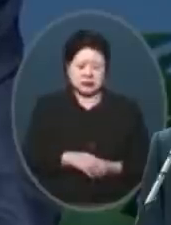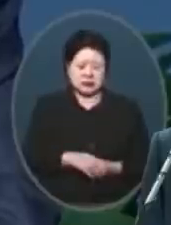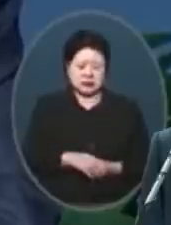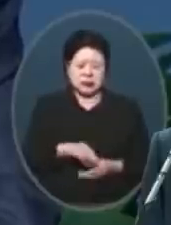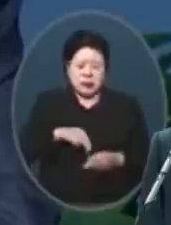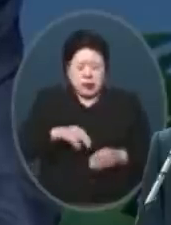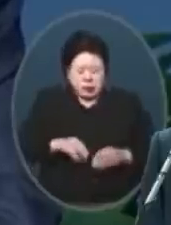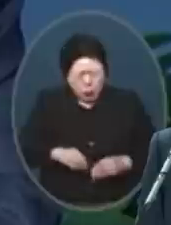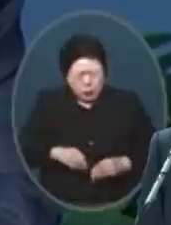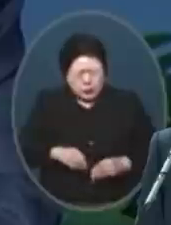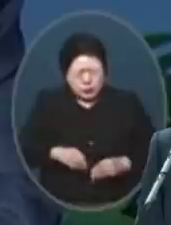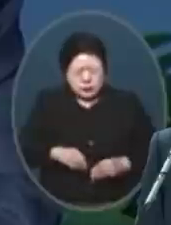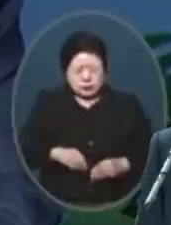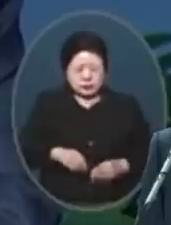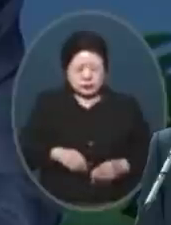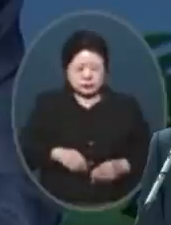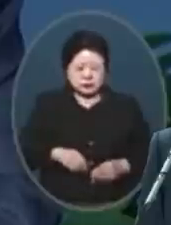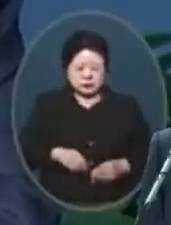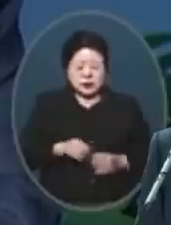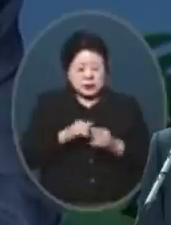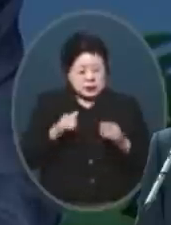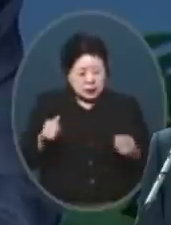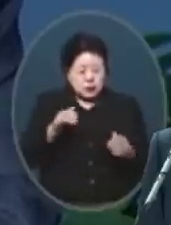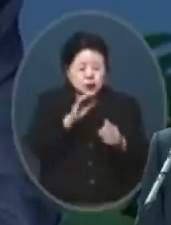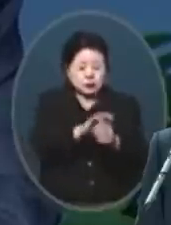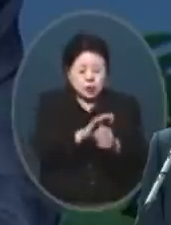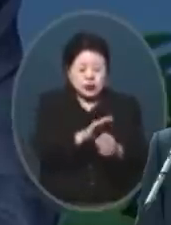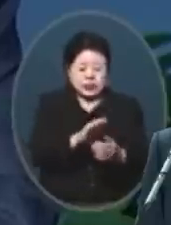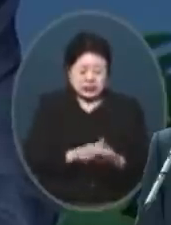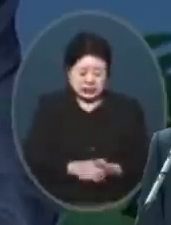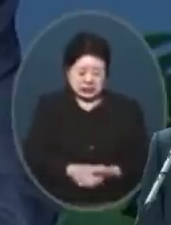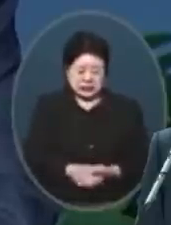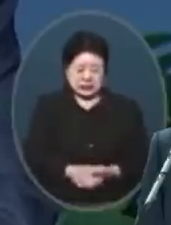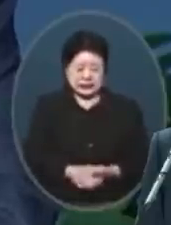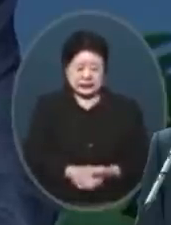헐벗고 굶주리는 사람들을 도와줘야 되는 것입니다.